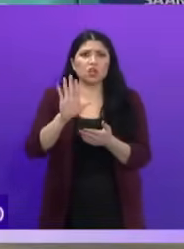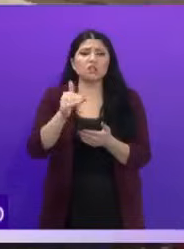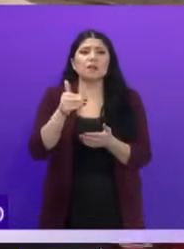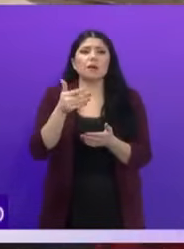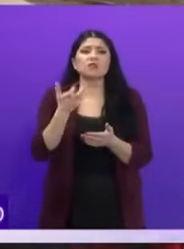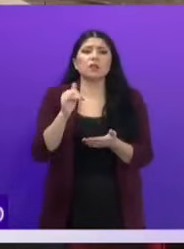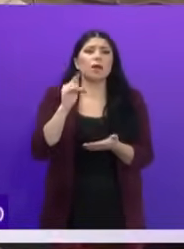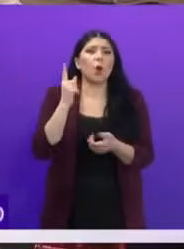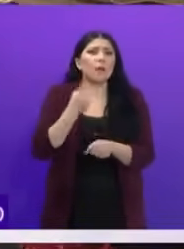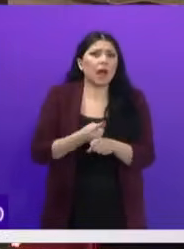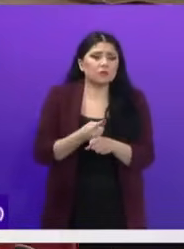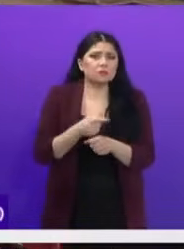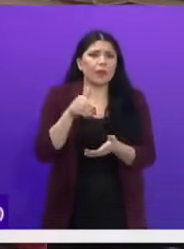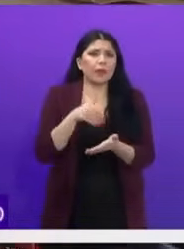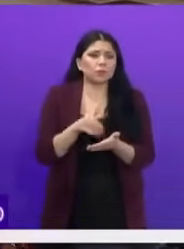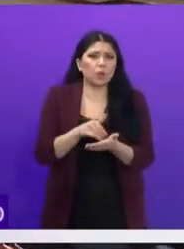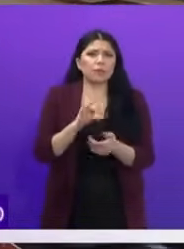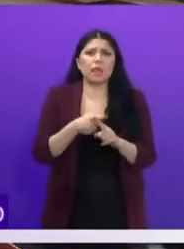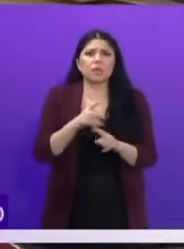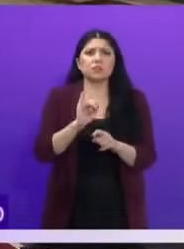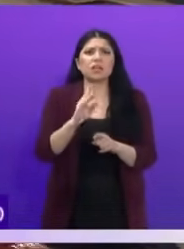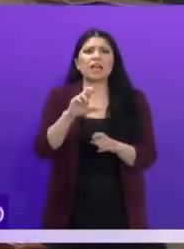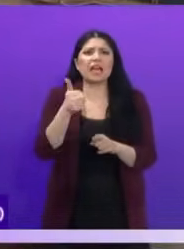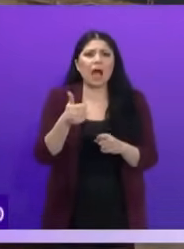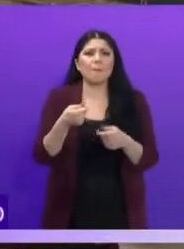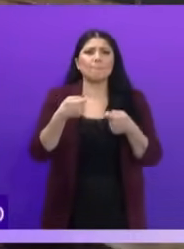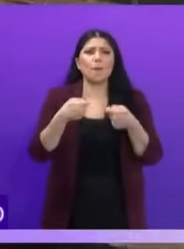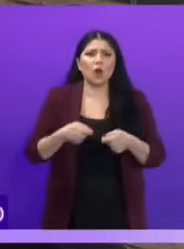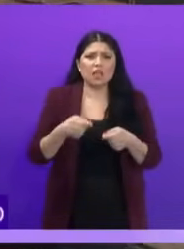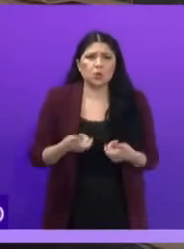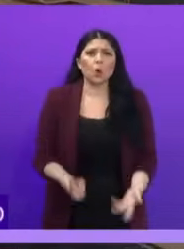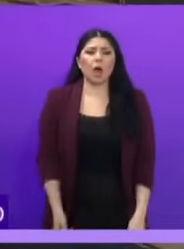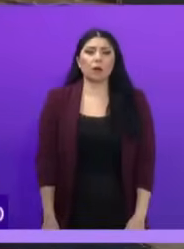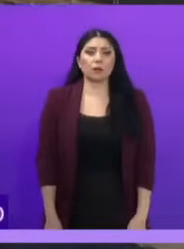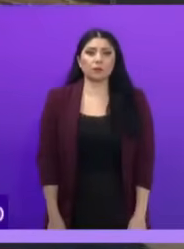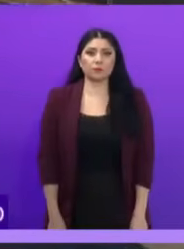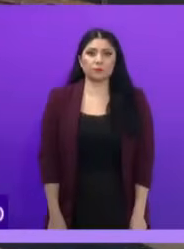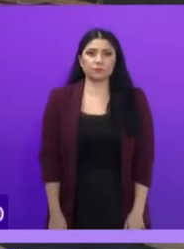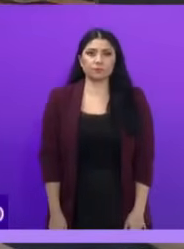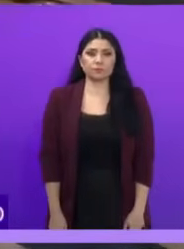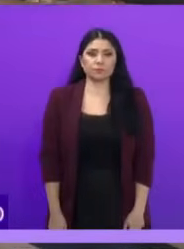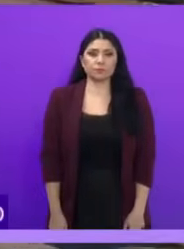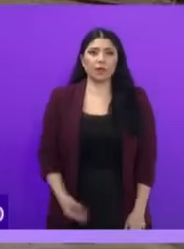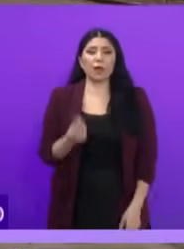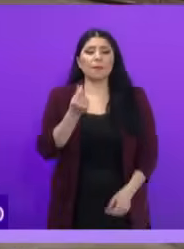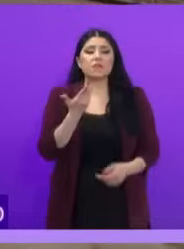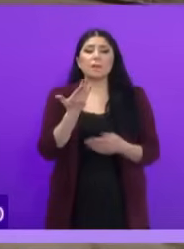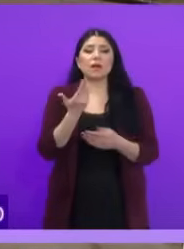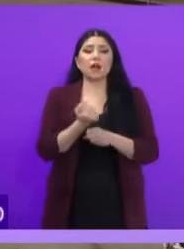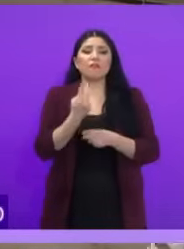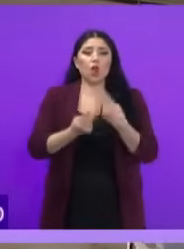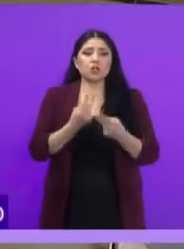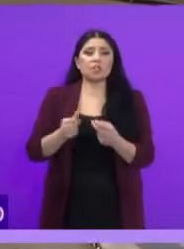costuri, de exemplu cu RCA-ul, cu creșterea costului la combustibilii pe care îi utilizăm